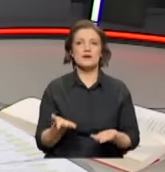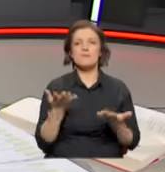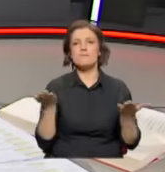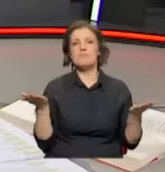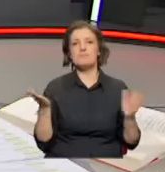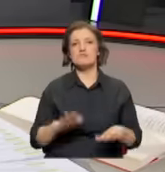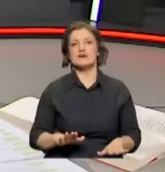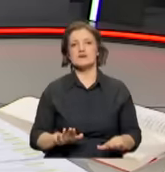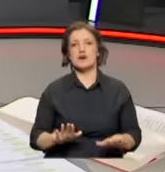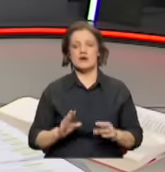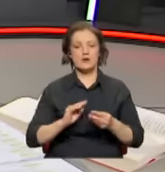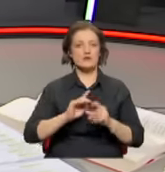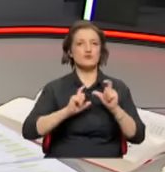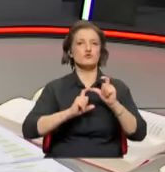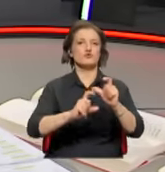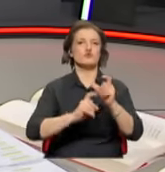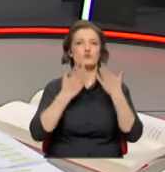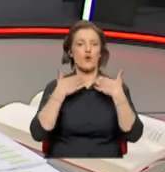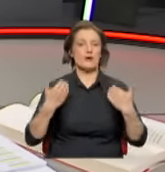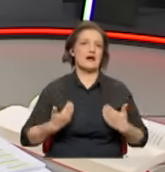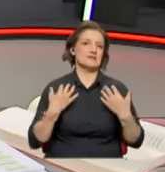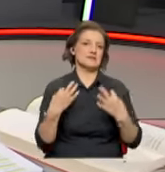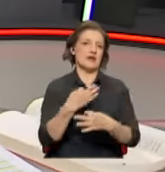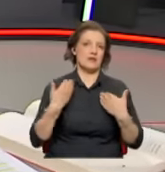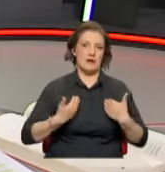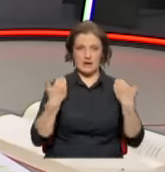Başka sorum yok Sayın Hakim.